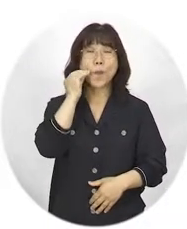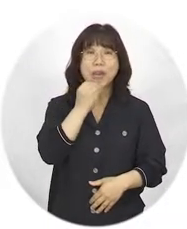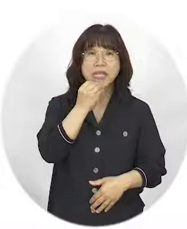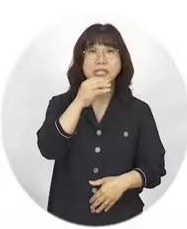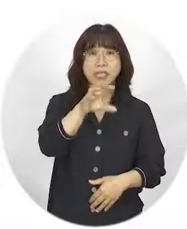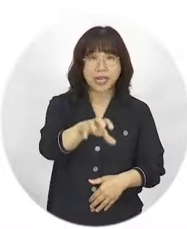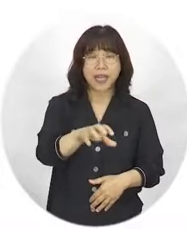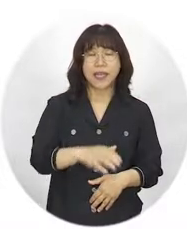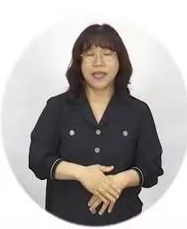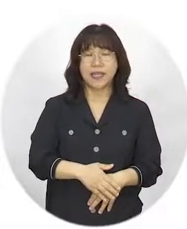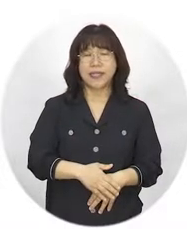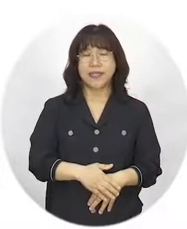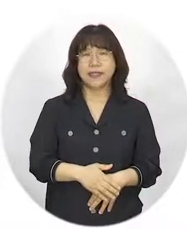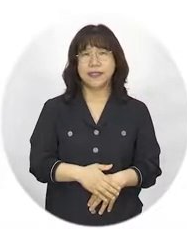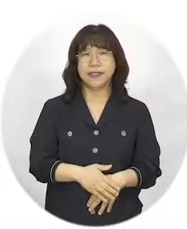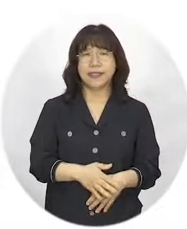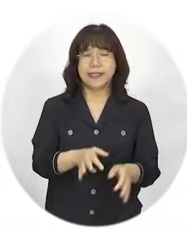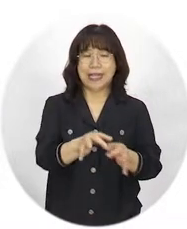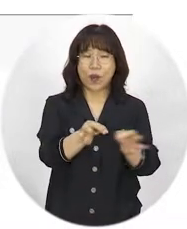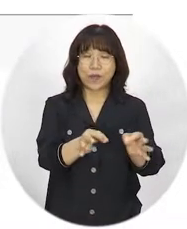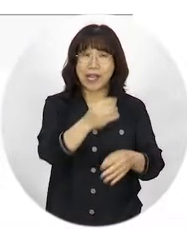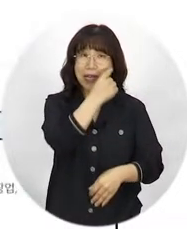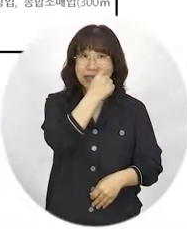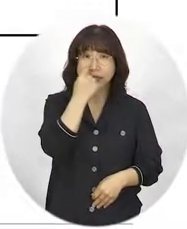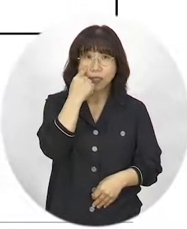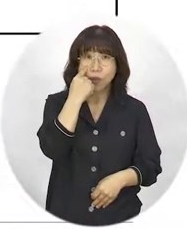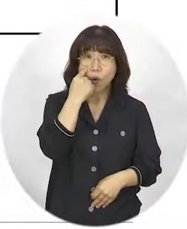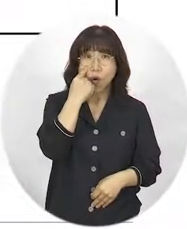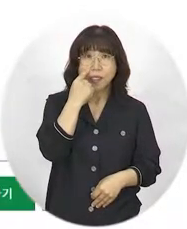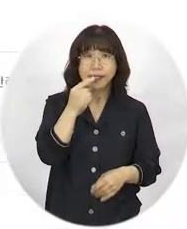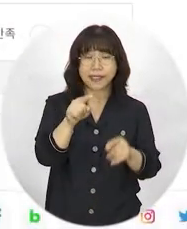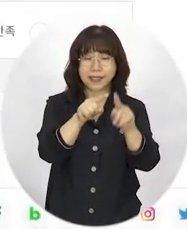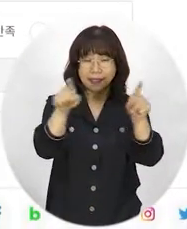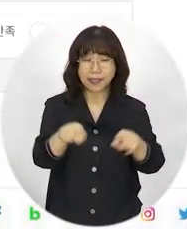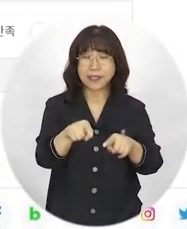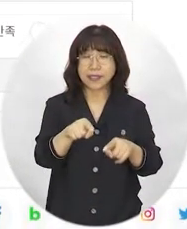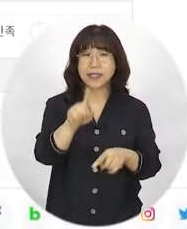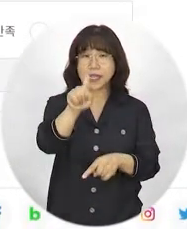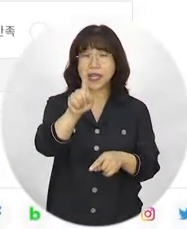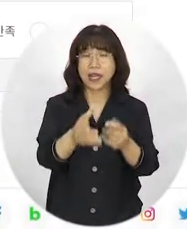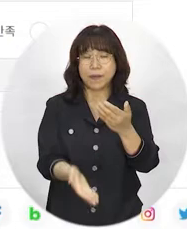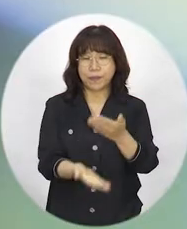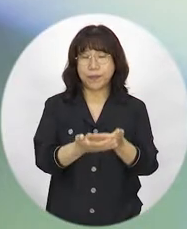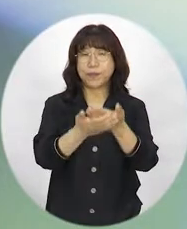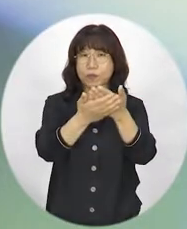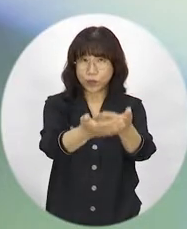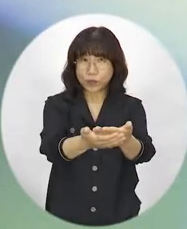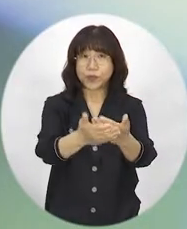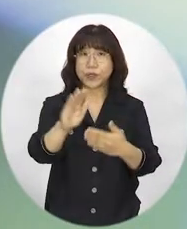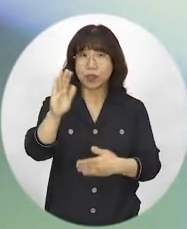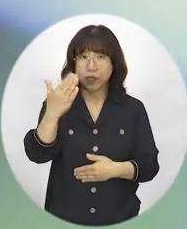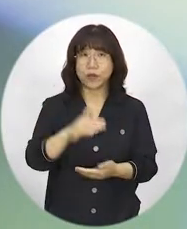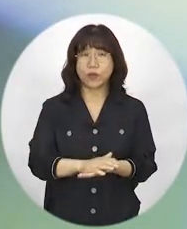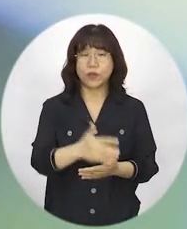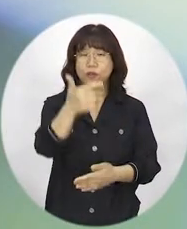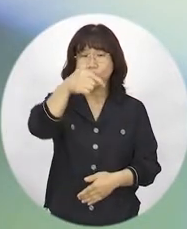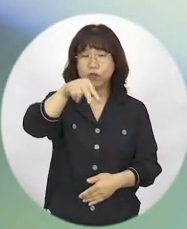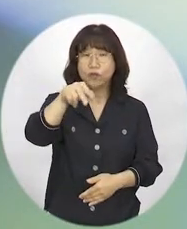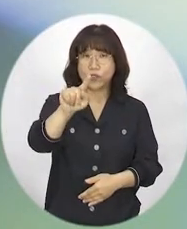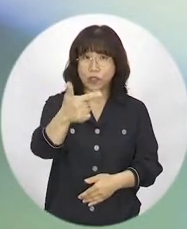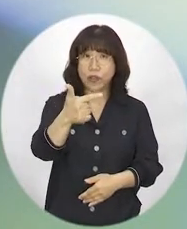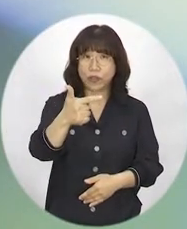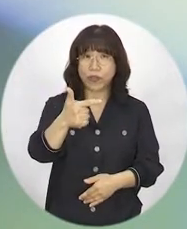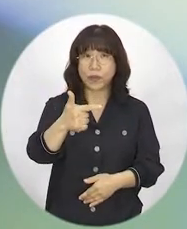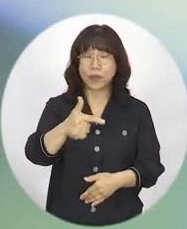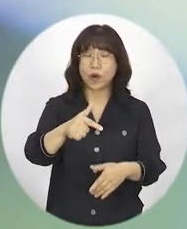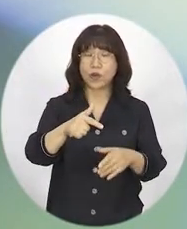참여 메뉴에서 사업자 등록증 한부를 첨부해 신청하면 됩니다. 점검 항목은 전기 누전 확인 절연 저항